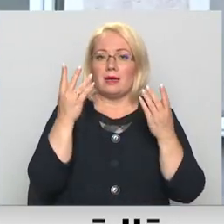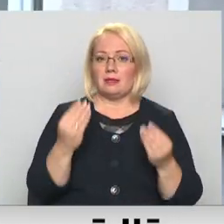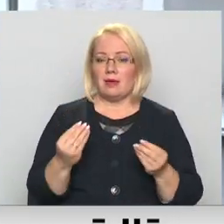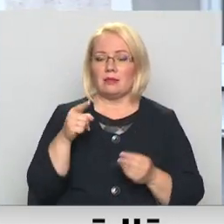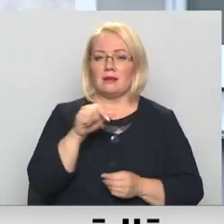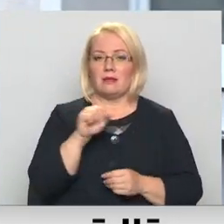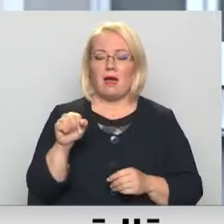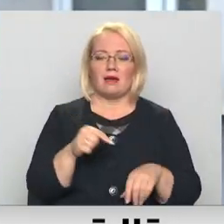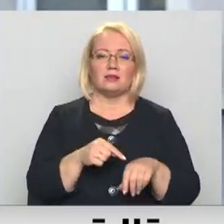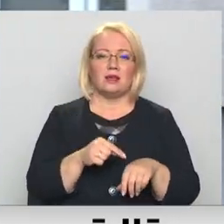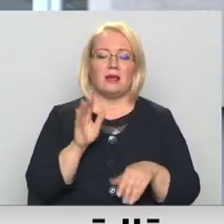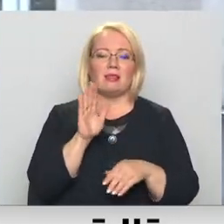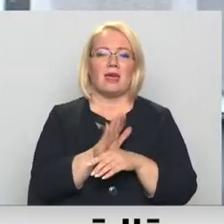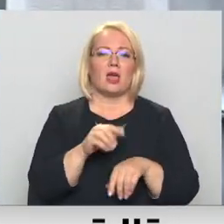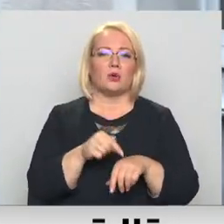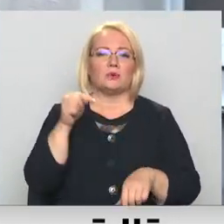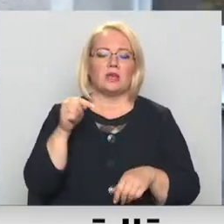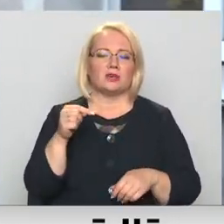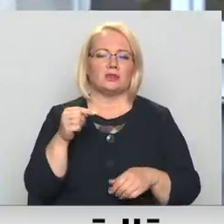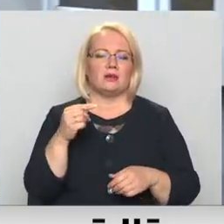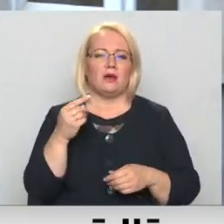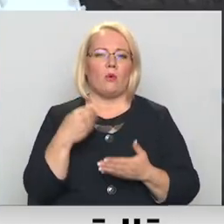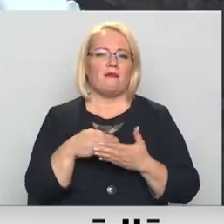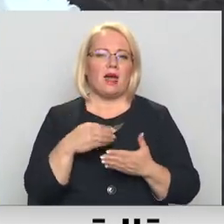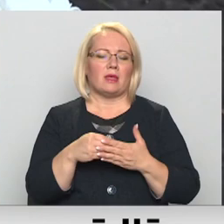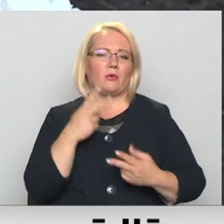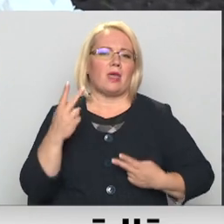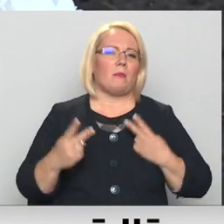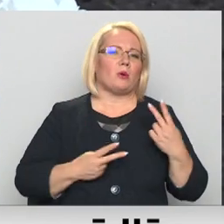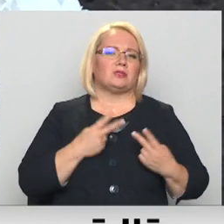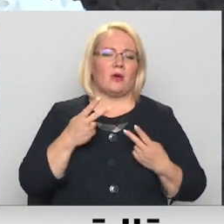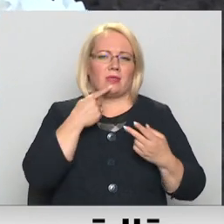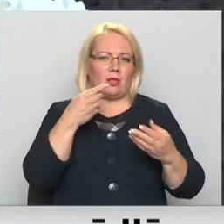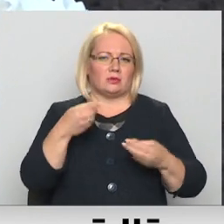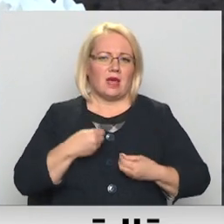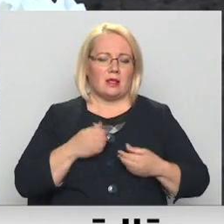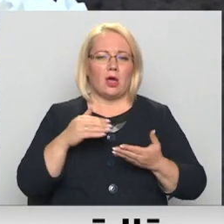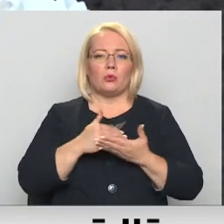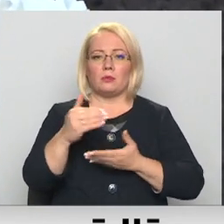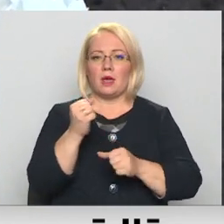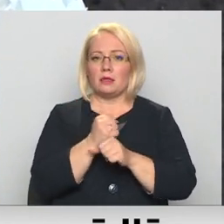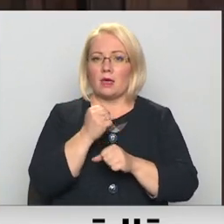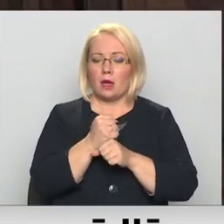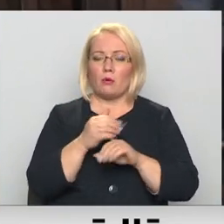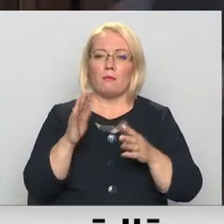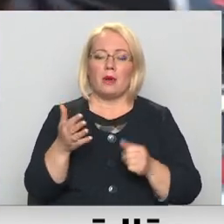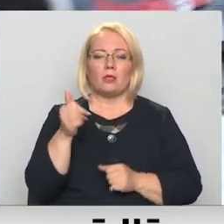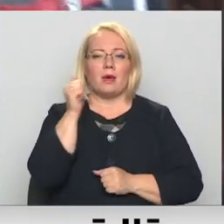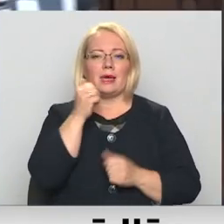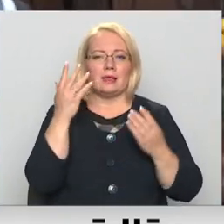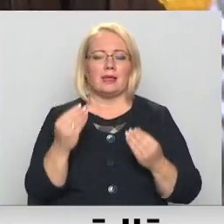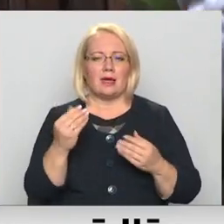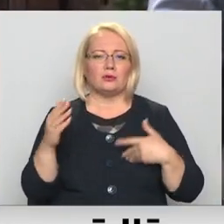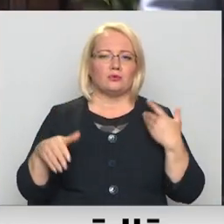kas liek justies novērtētiem un emocionāli uzlādē, lai spētu turpināt darbu, tomēr no ikdienas rūpēm patvērties gan